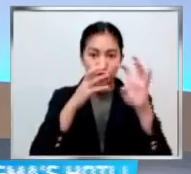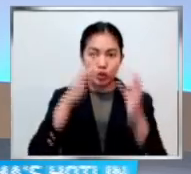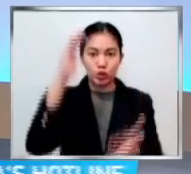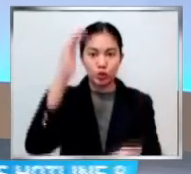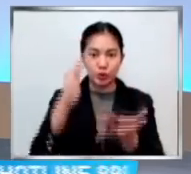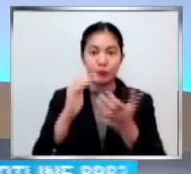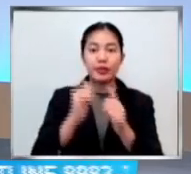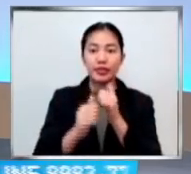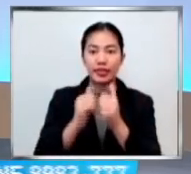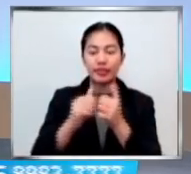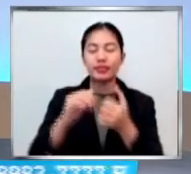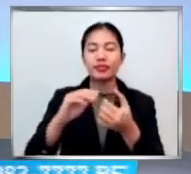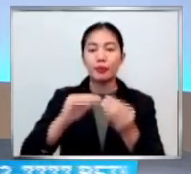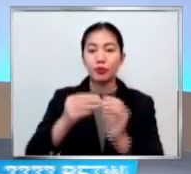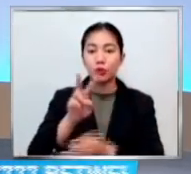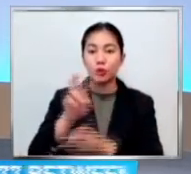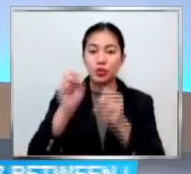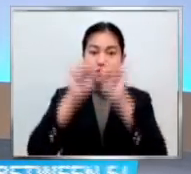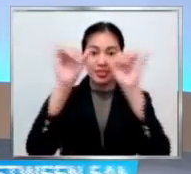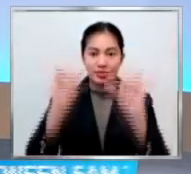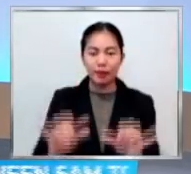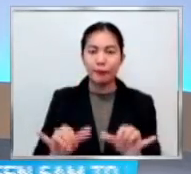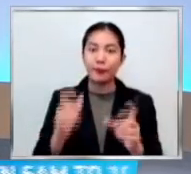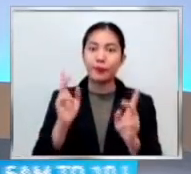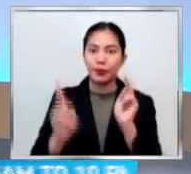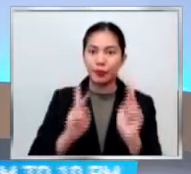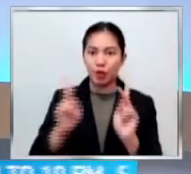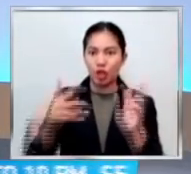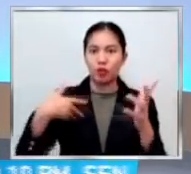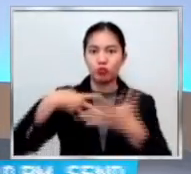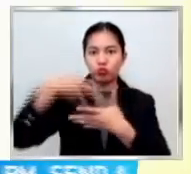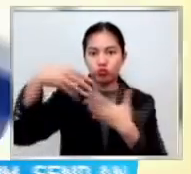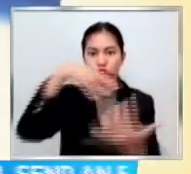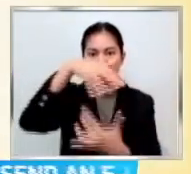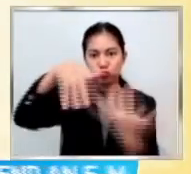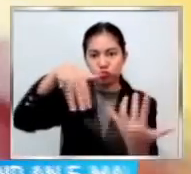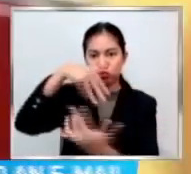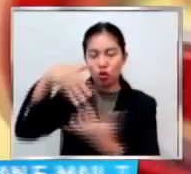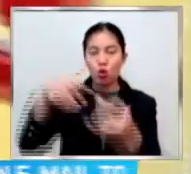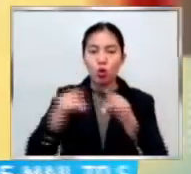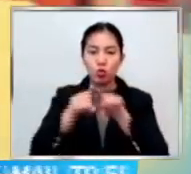bukas ang ilang KTV Resto Bar. Balitang hatid ni Mai Bermudez.